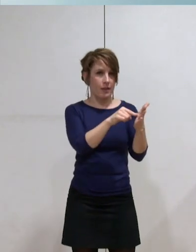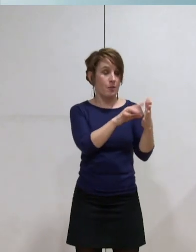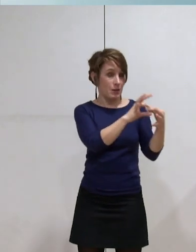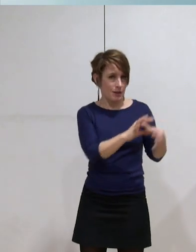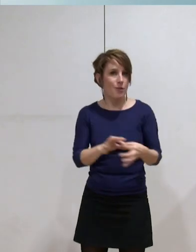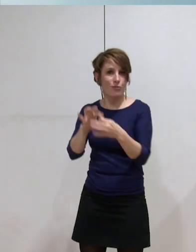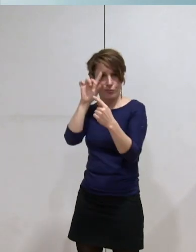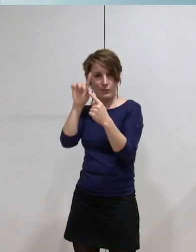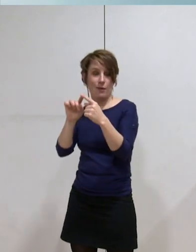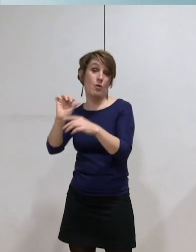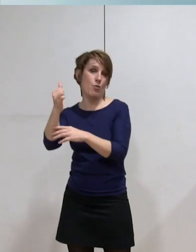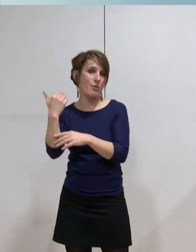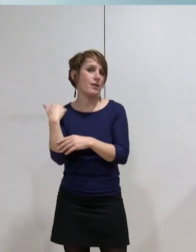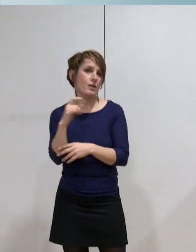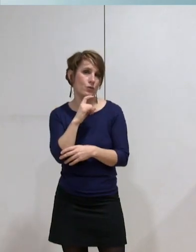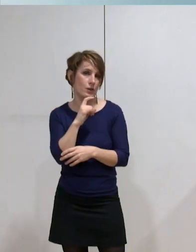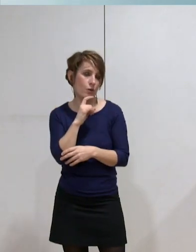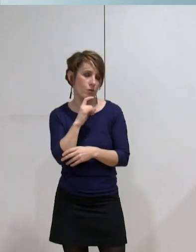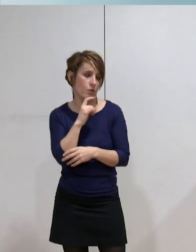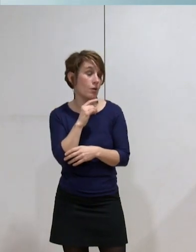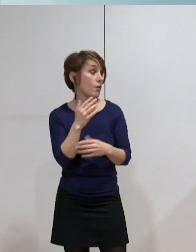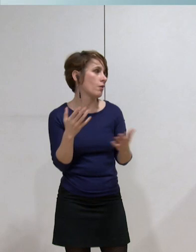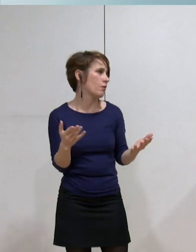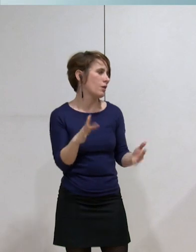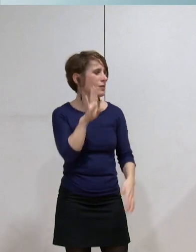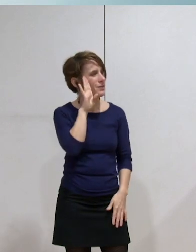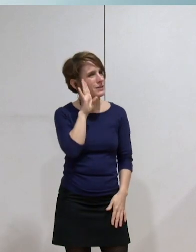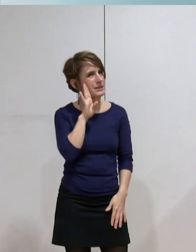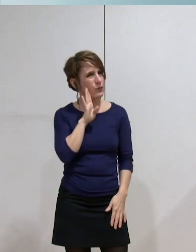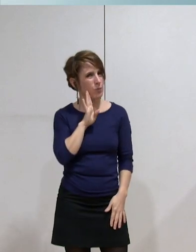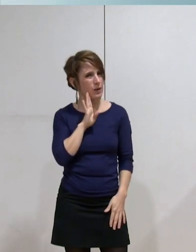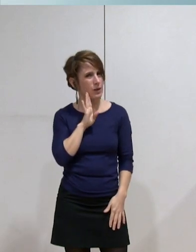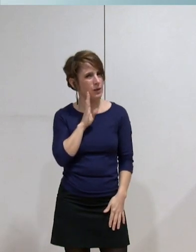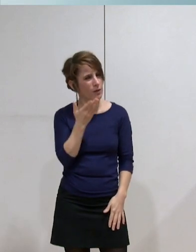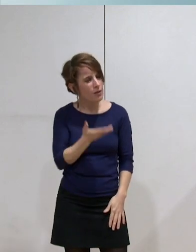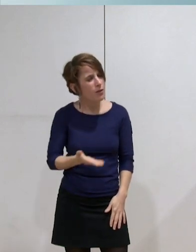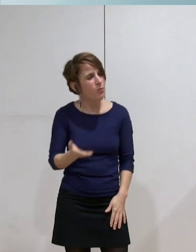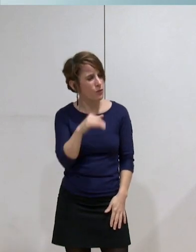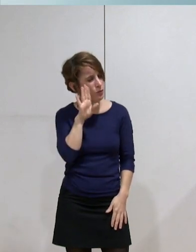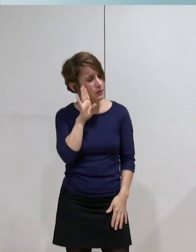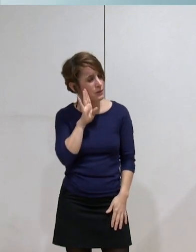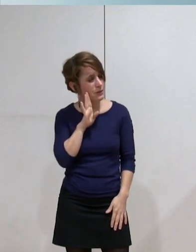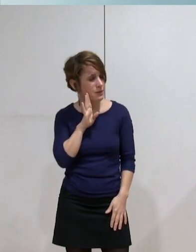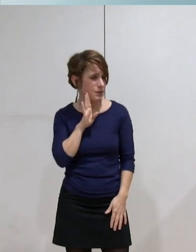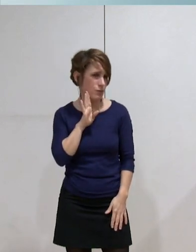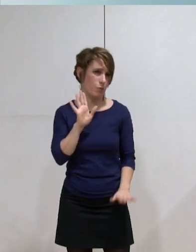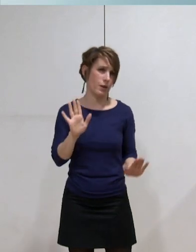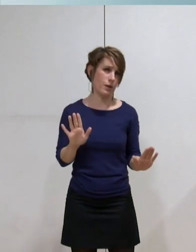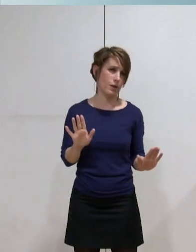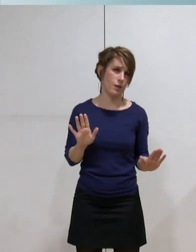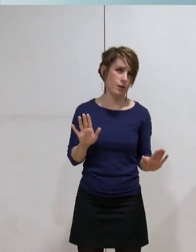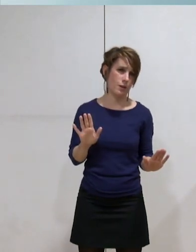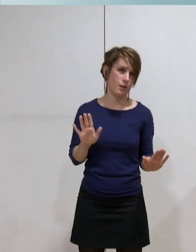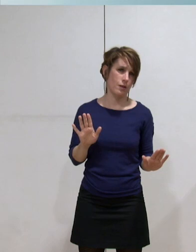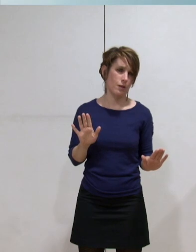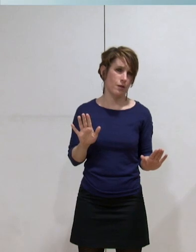première un petit peu vous plaît un petit peu de pudeur sur votre décision de ne